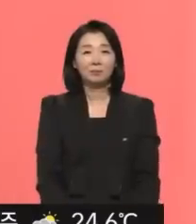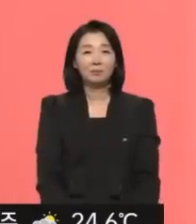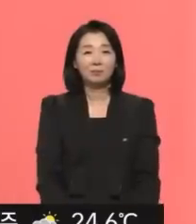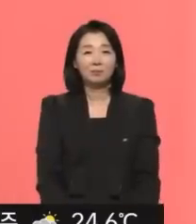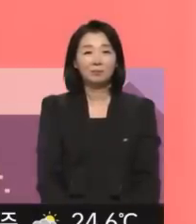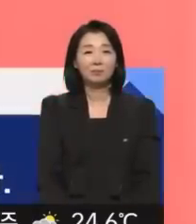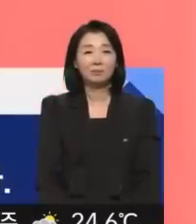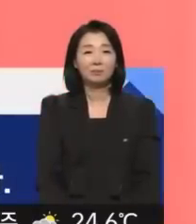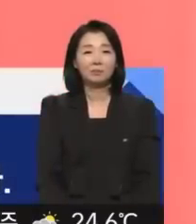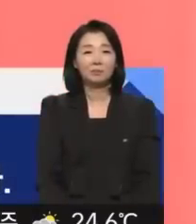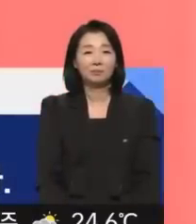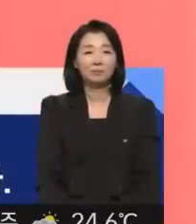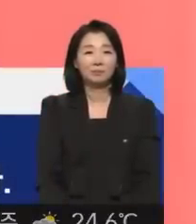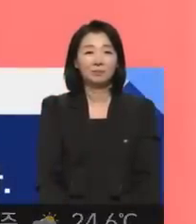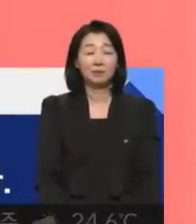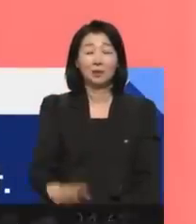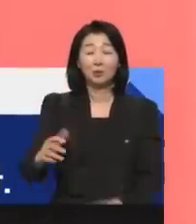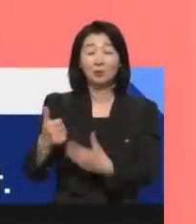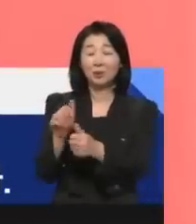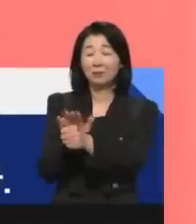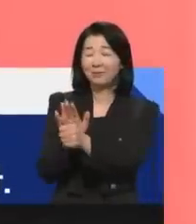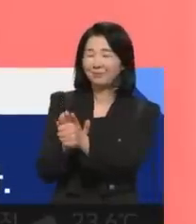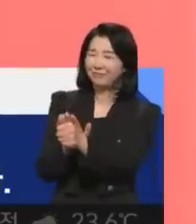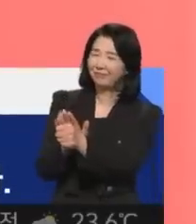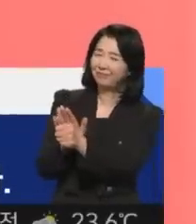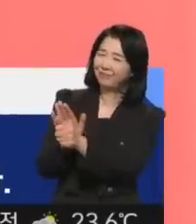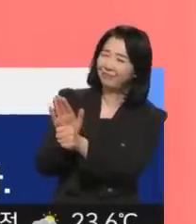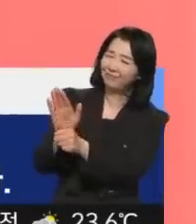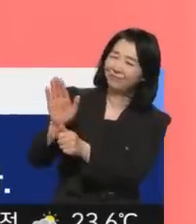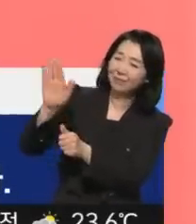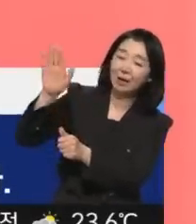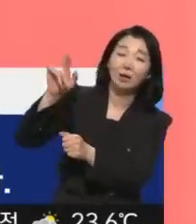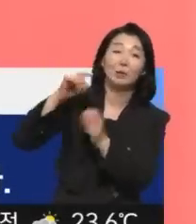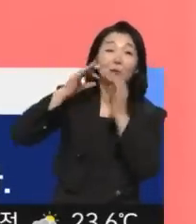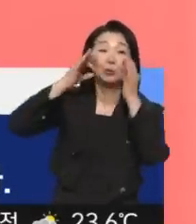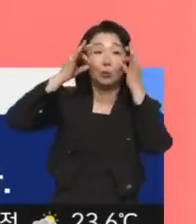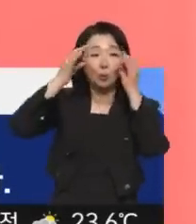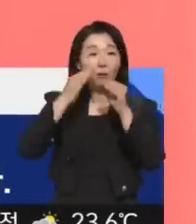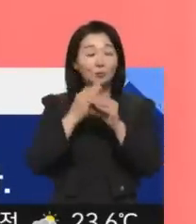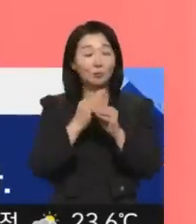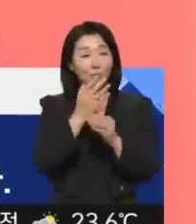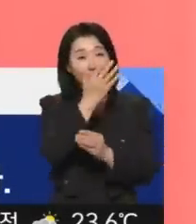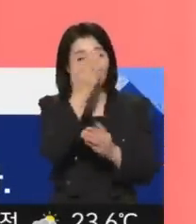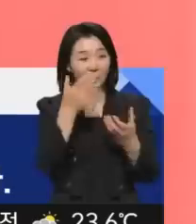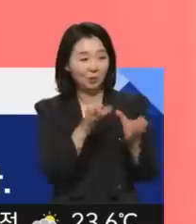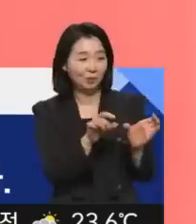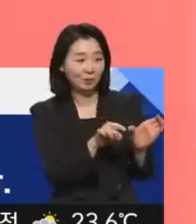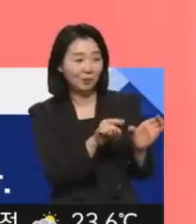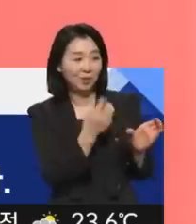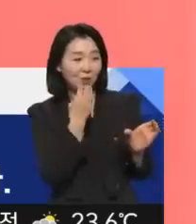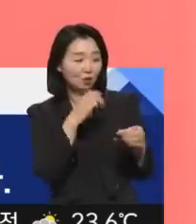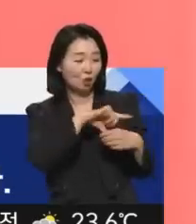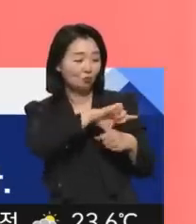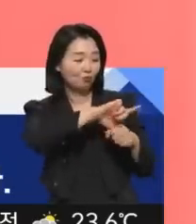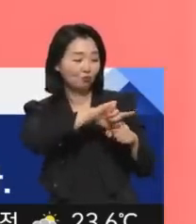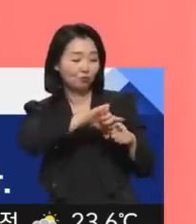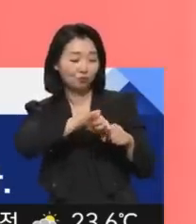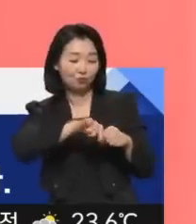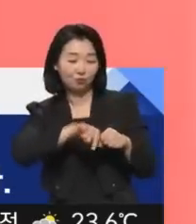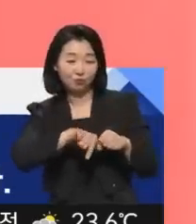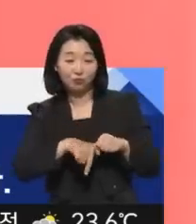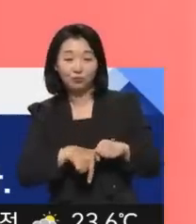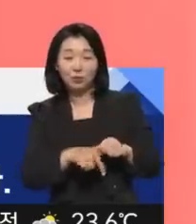어떻게든 당의 지지를 끌어올리기 위한 노력들을 해나갈 것이고 청년층, 특히 수도권 지역의 민심을 얻기